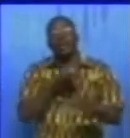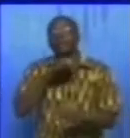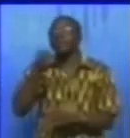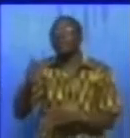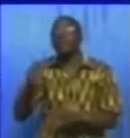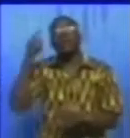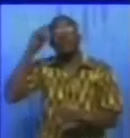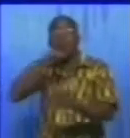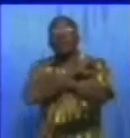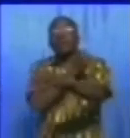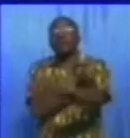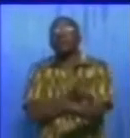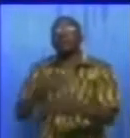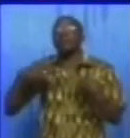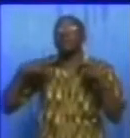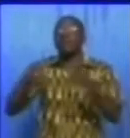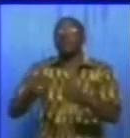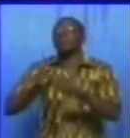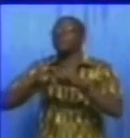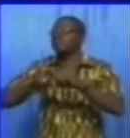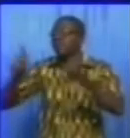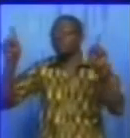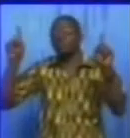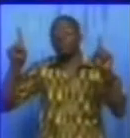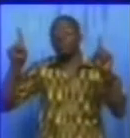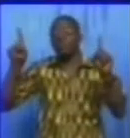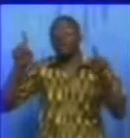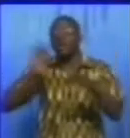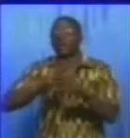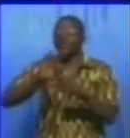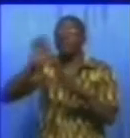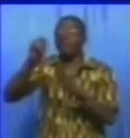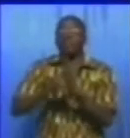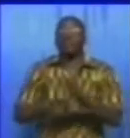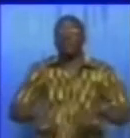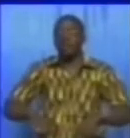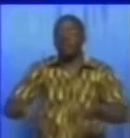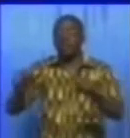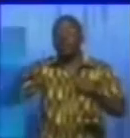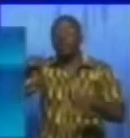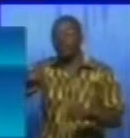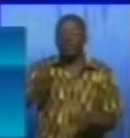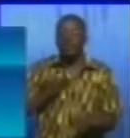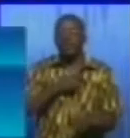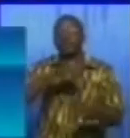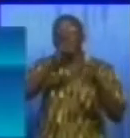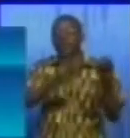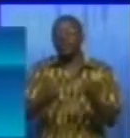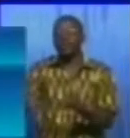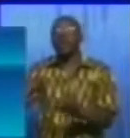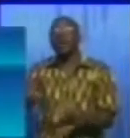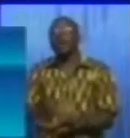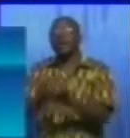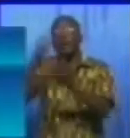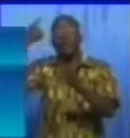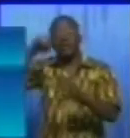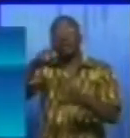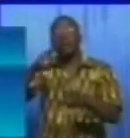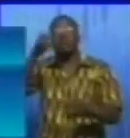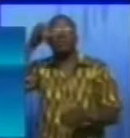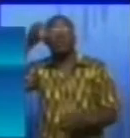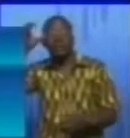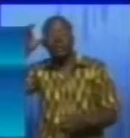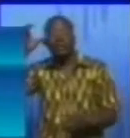les autorités sanitaires indifférentes. C'est les formations continues que nous organisons avec l'appui de la République de Chine